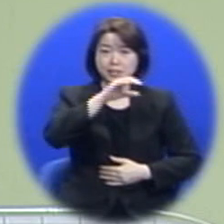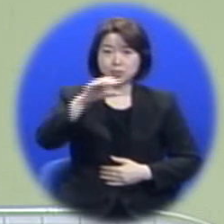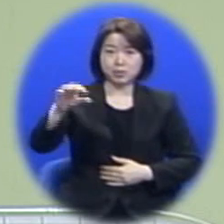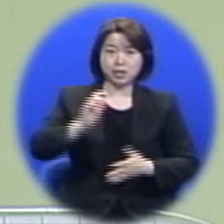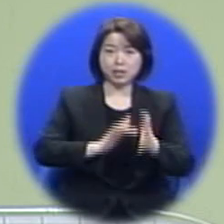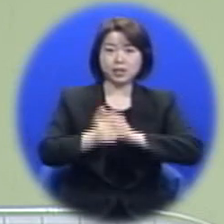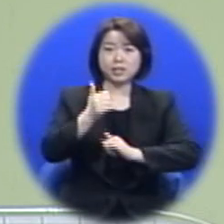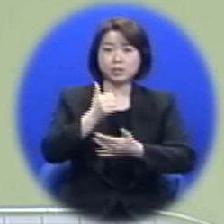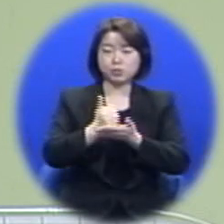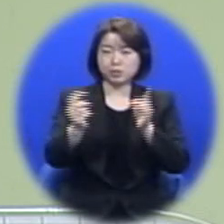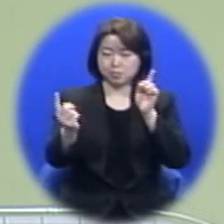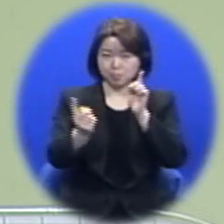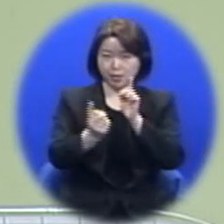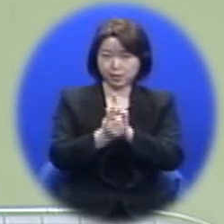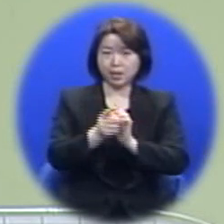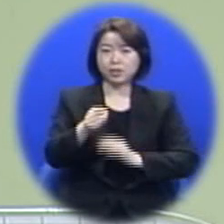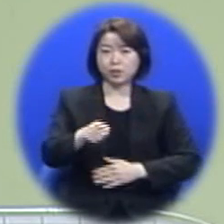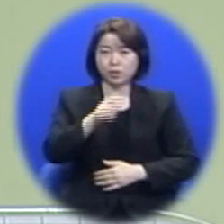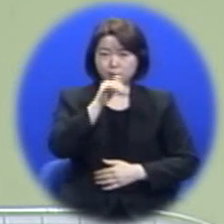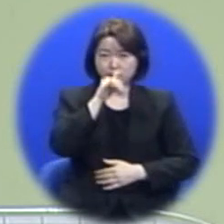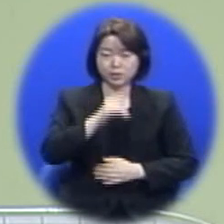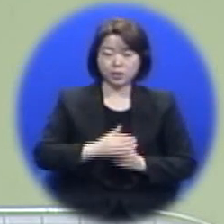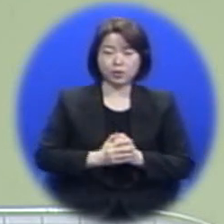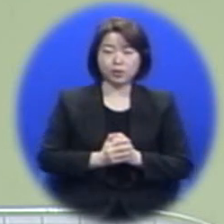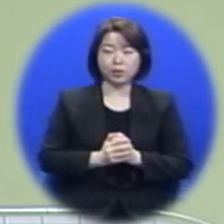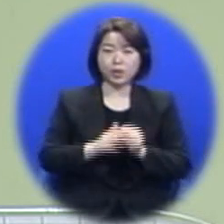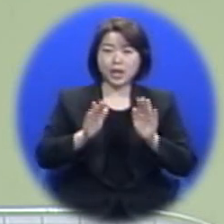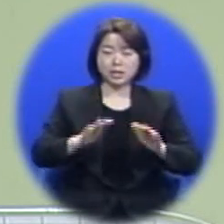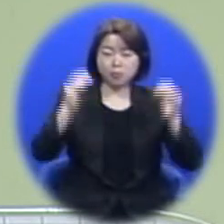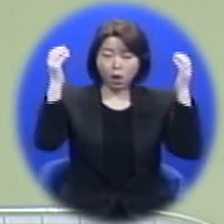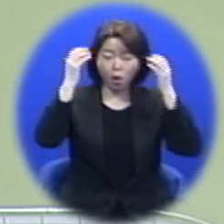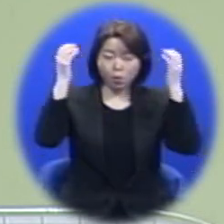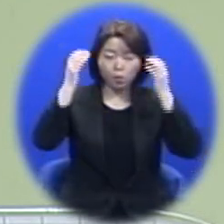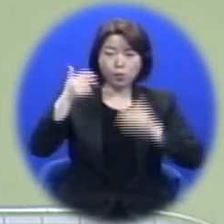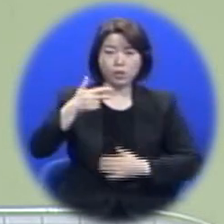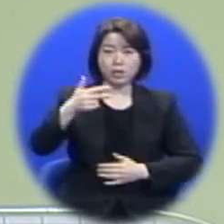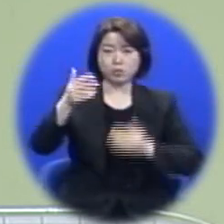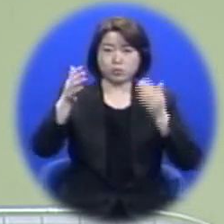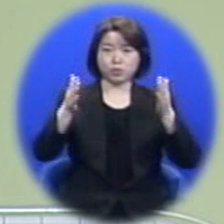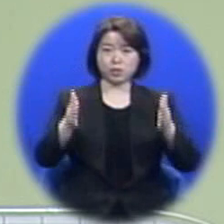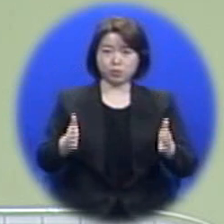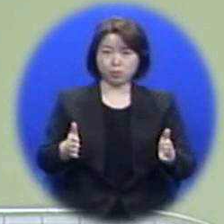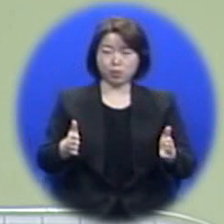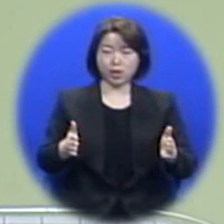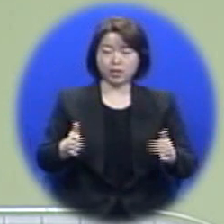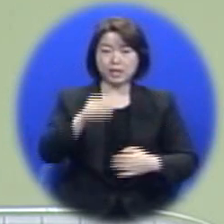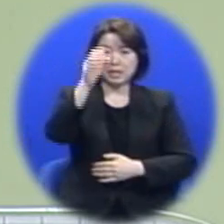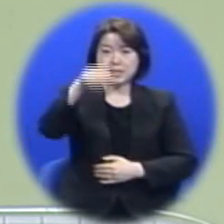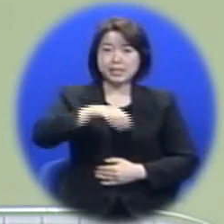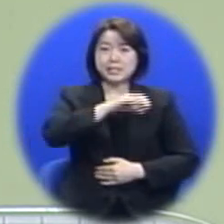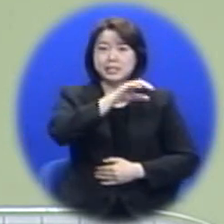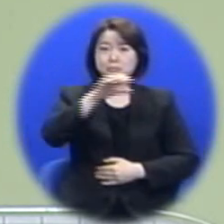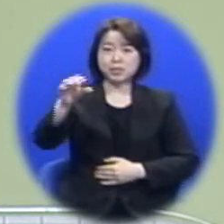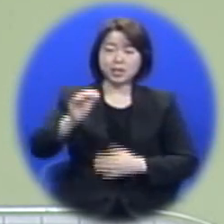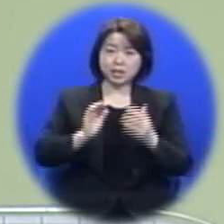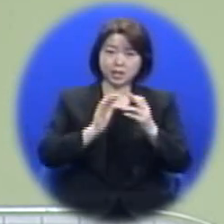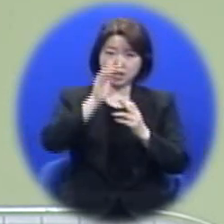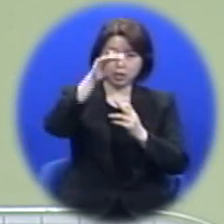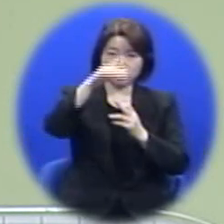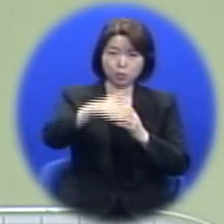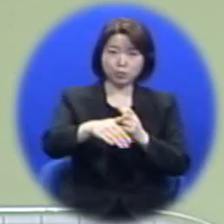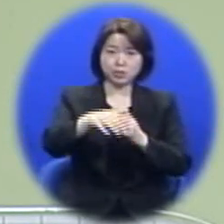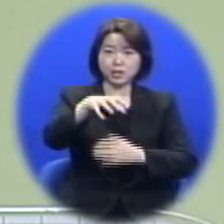있습니다 그러므로 여러분들이 이번 고난 주간의 십자가 동산 해서 십자가에